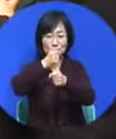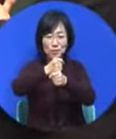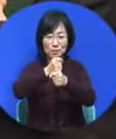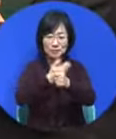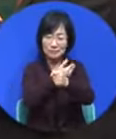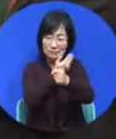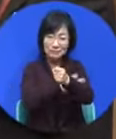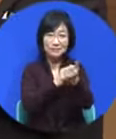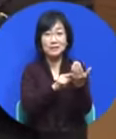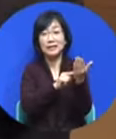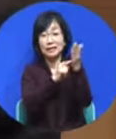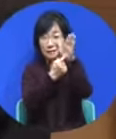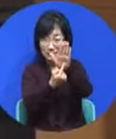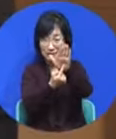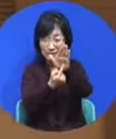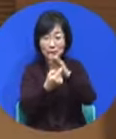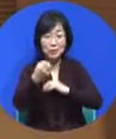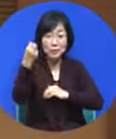뭡니까